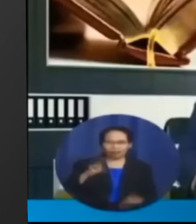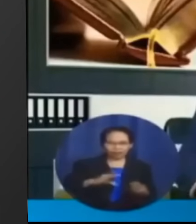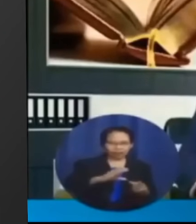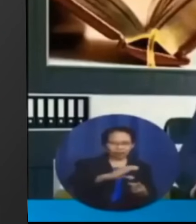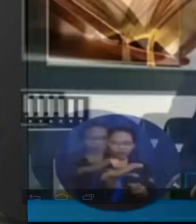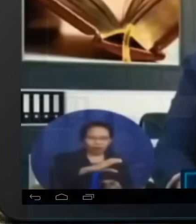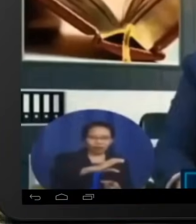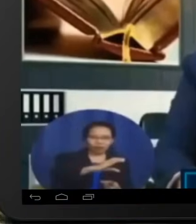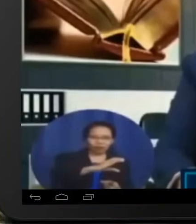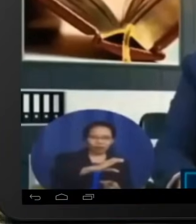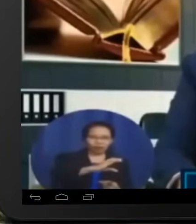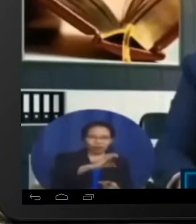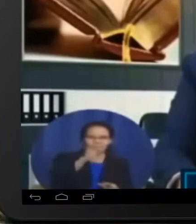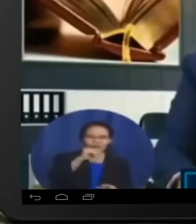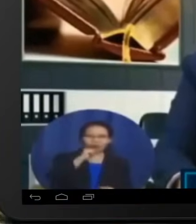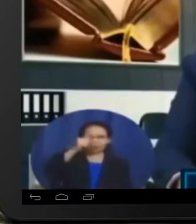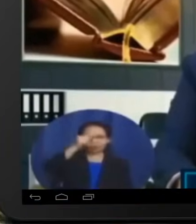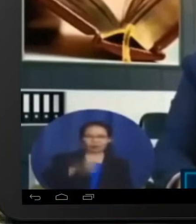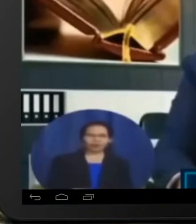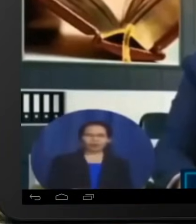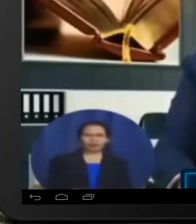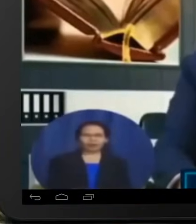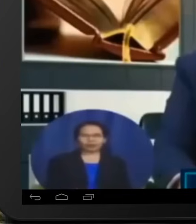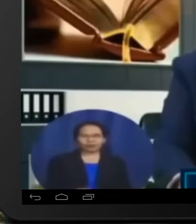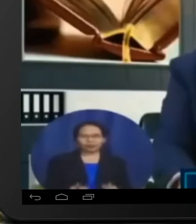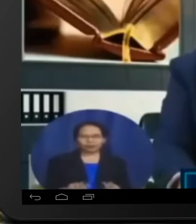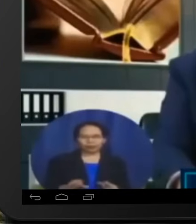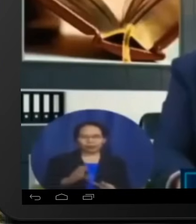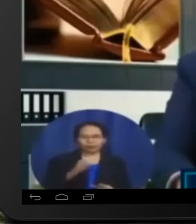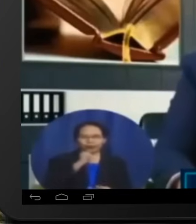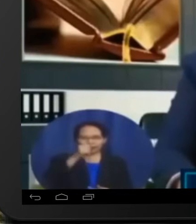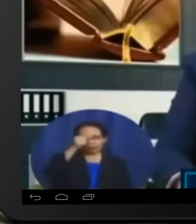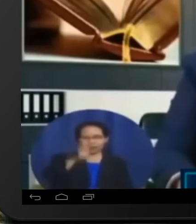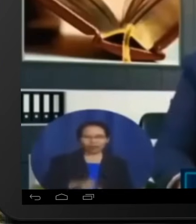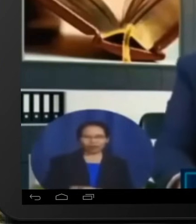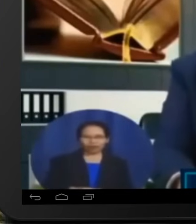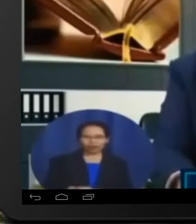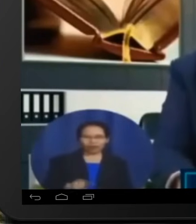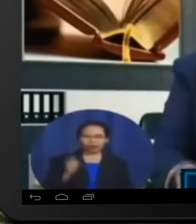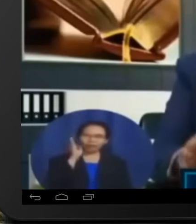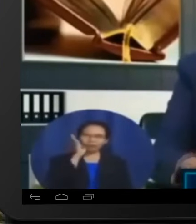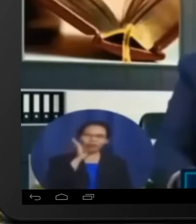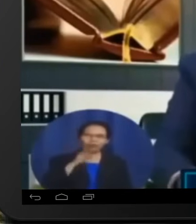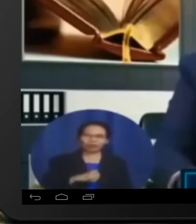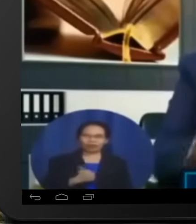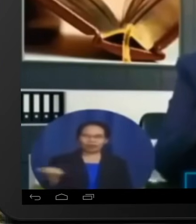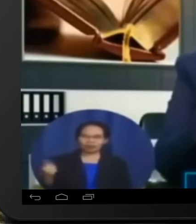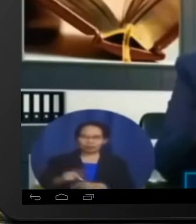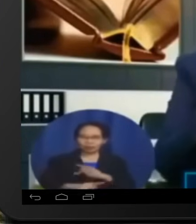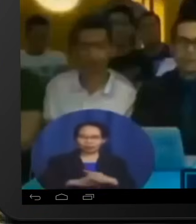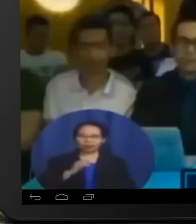Mamimili ka. Hindi mo nga matatandaan eh. Ganon din ang mga serbesa, mga kung ano-anong